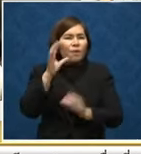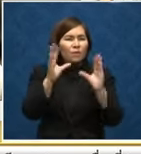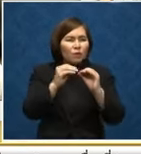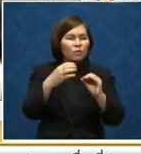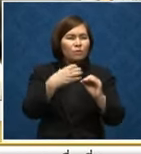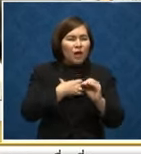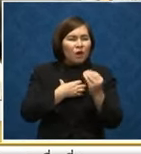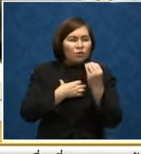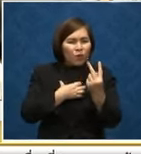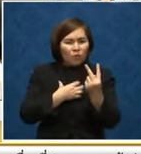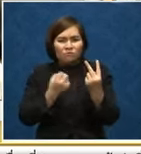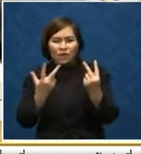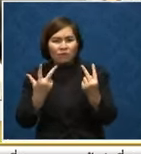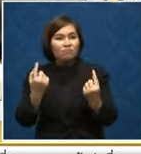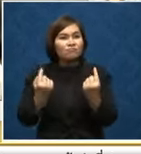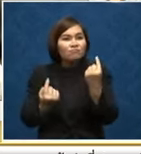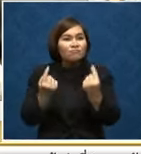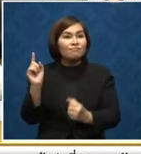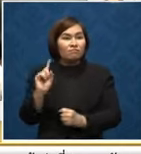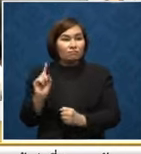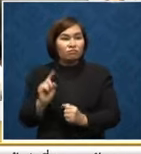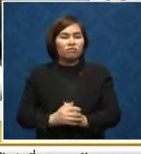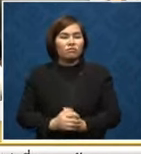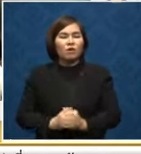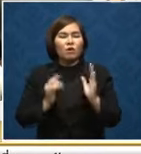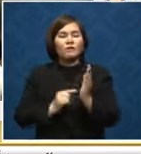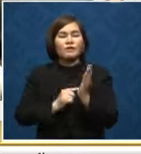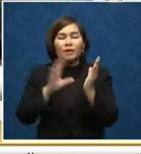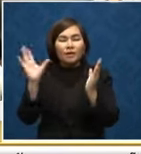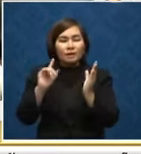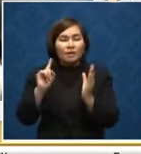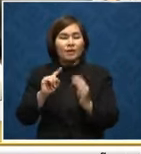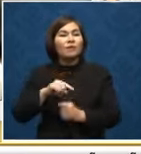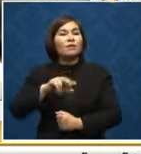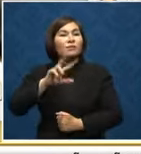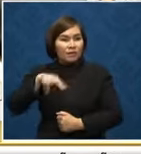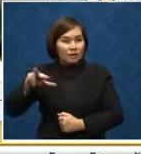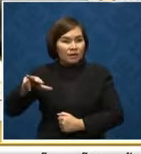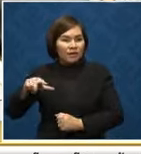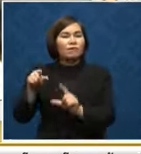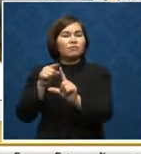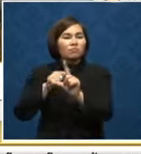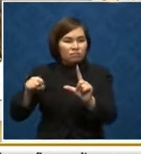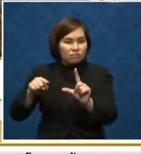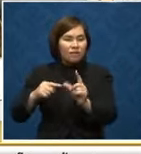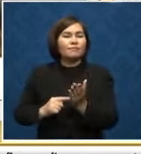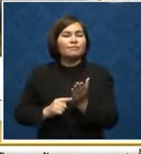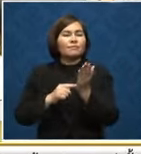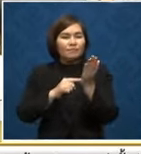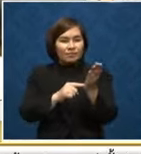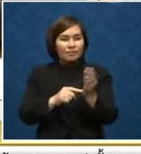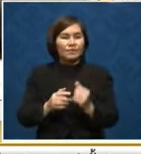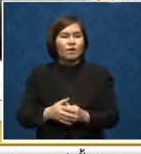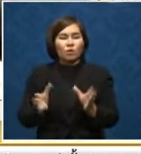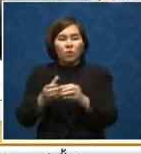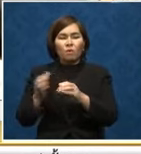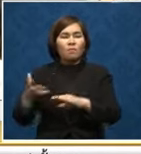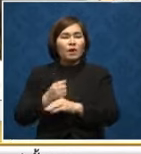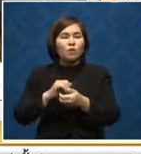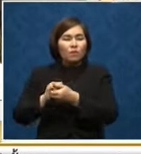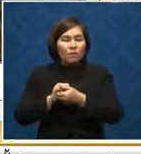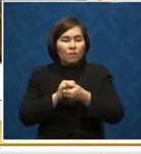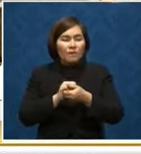3หรือเป็น2นะครับซึ่งผู้เสนอจากฝากฝั่งของเพื่อไทยแล้วก็พรรคก้าวไกลซึ่งก็เป็น8พรรคซึ่งมีการเจ